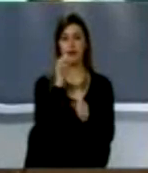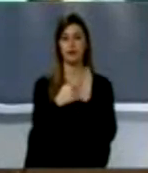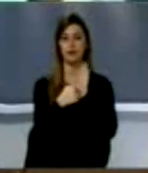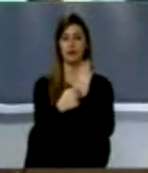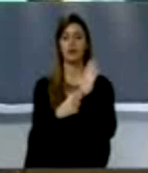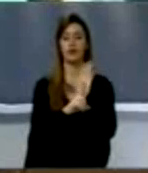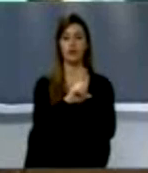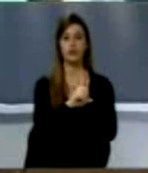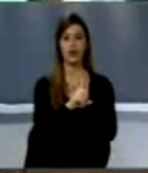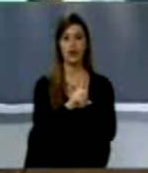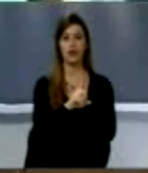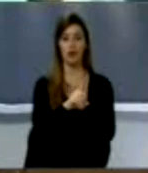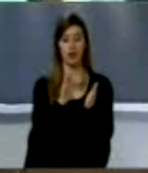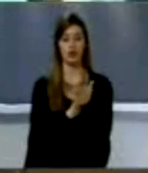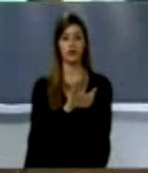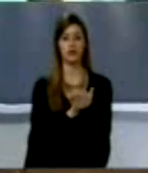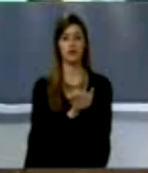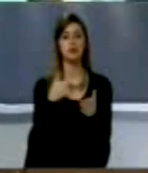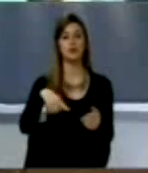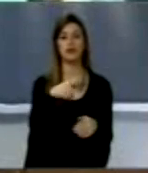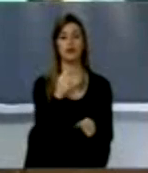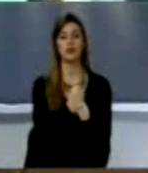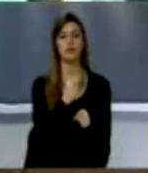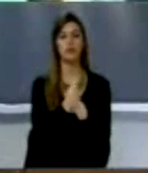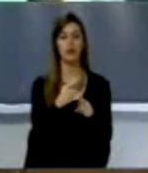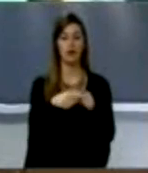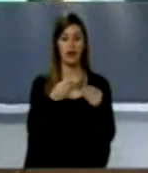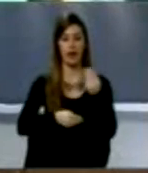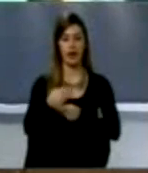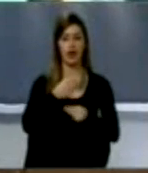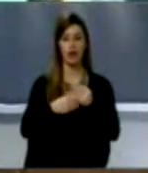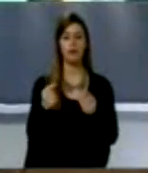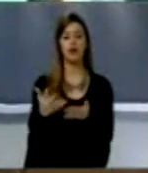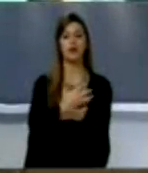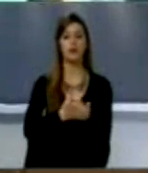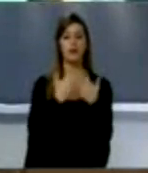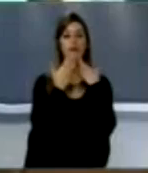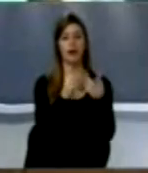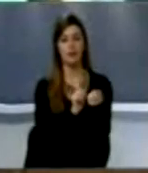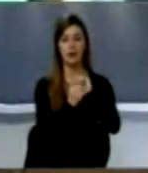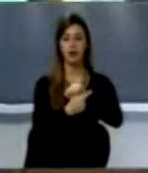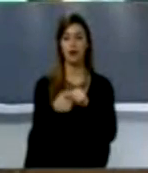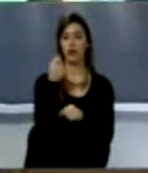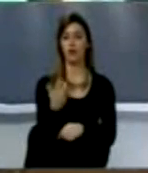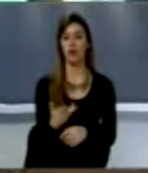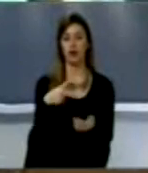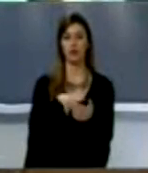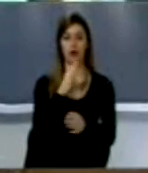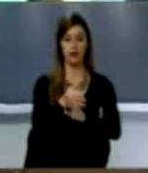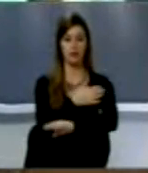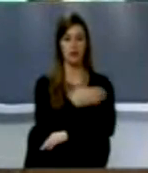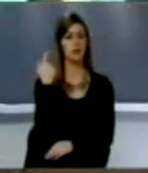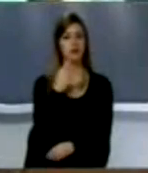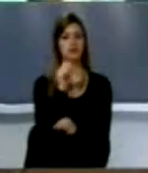kishin mësuar se argumenti i përdorur mbi konsumin si burim i rritjes ekonomike fal rritjes së pagave në vitin 2014 është shumë i